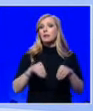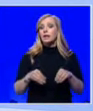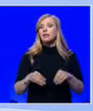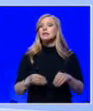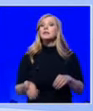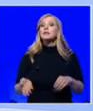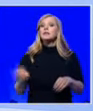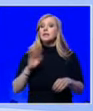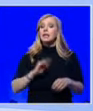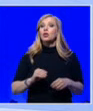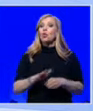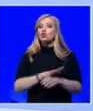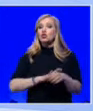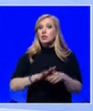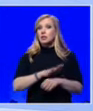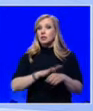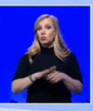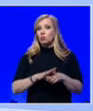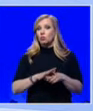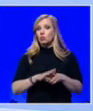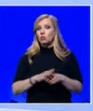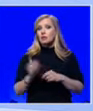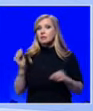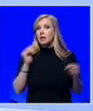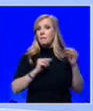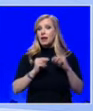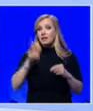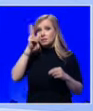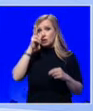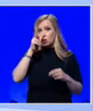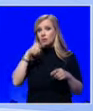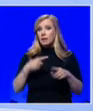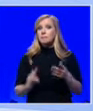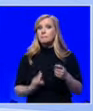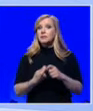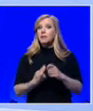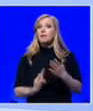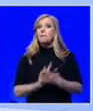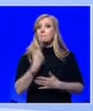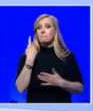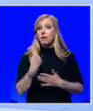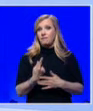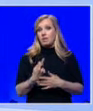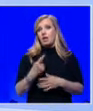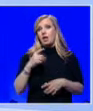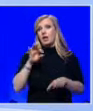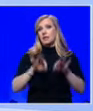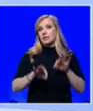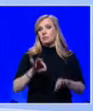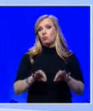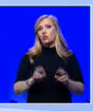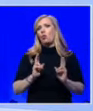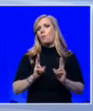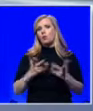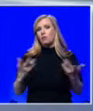събрание, учредителното събрание в Търно, което приема Търновската конституция и се провеждат първите избори за обикновено народно събрание. Нищо ново под